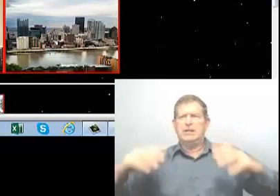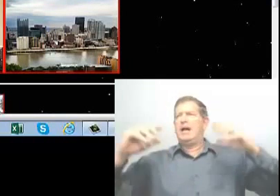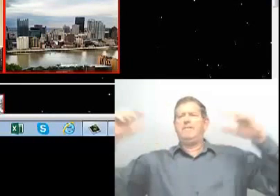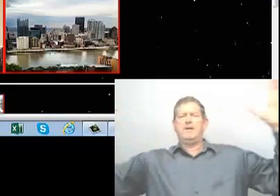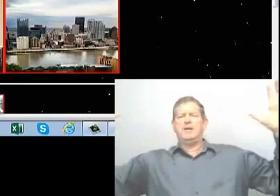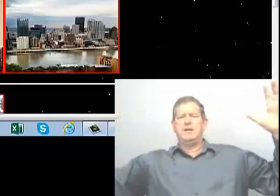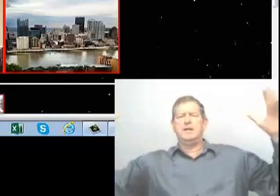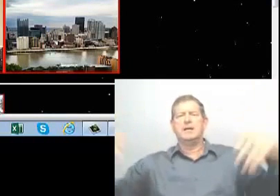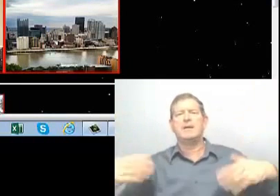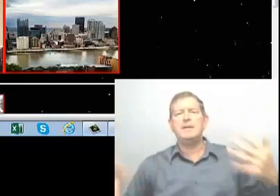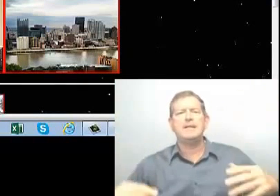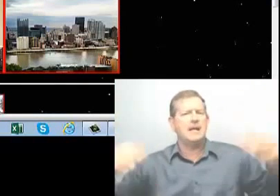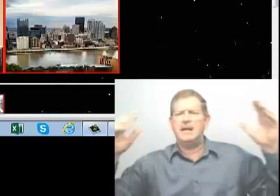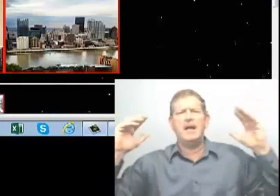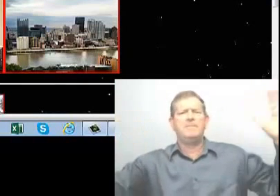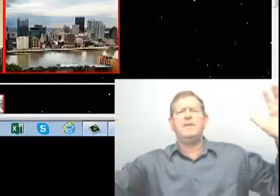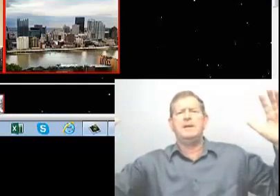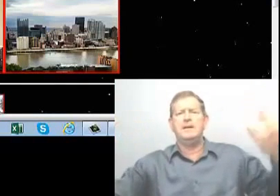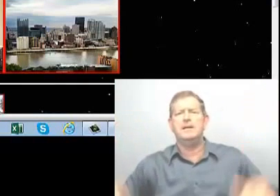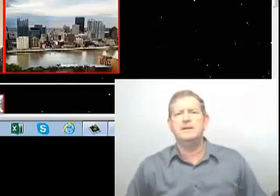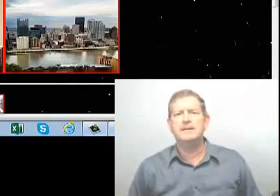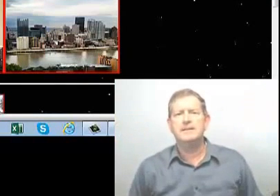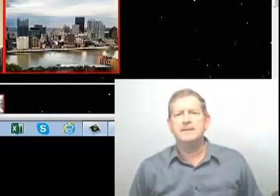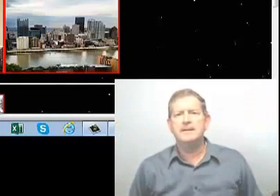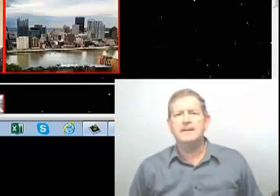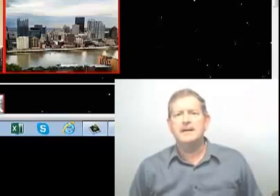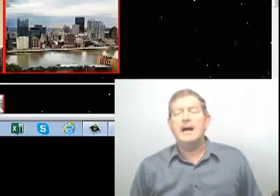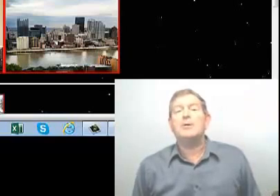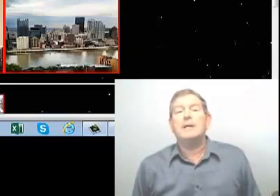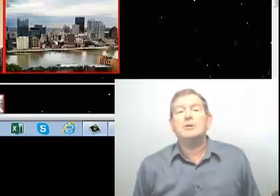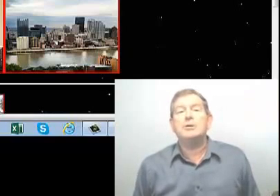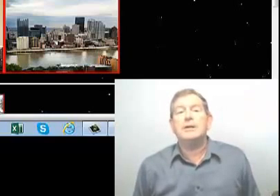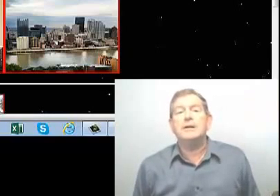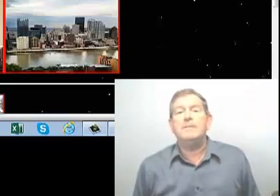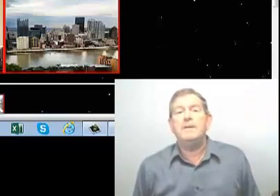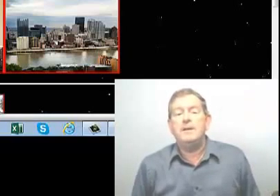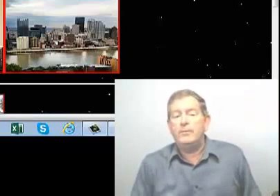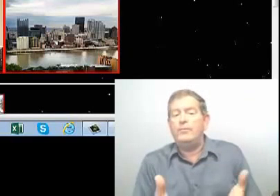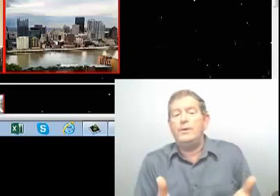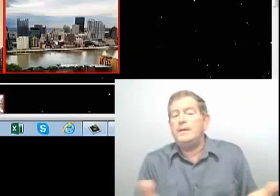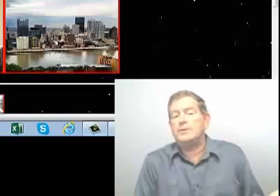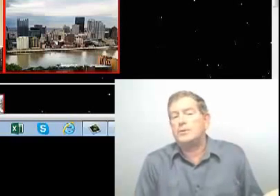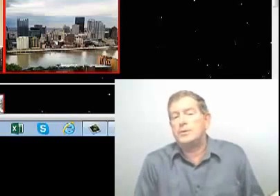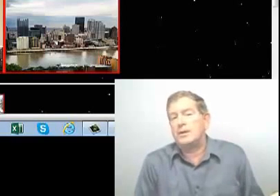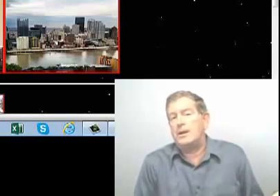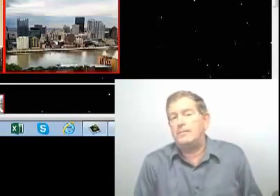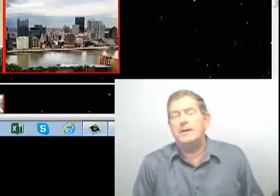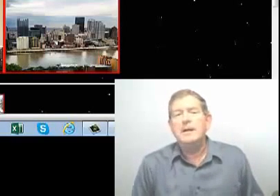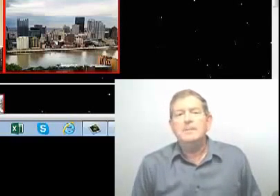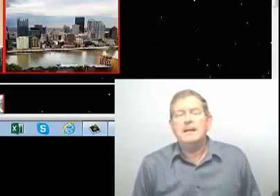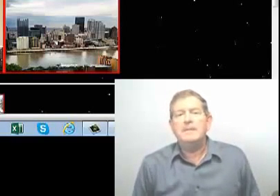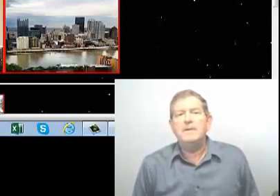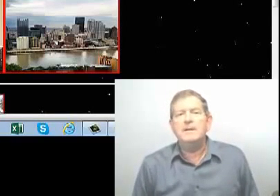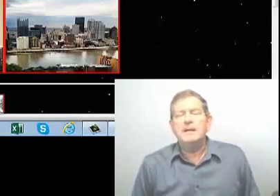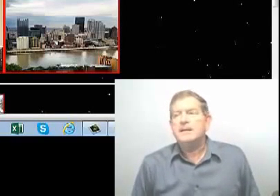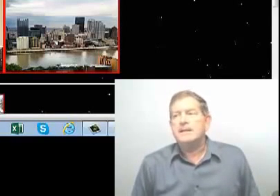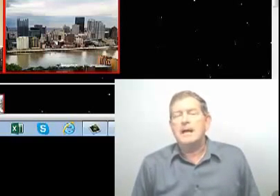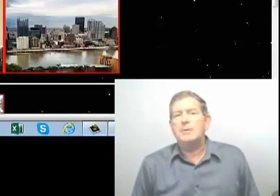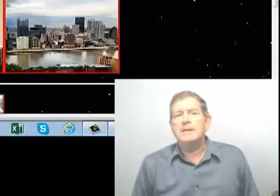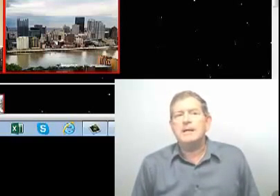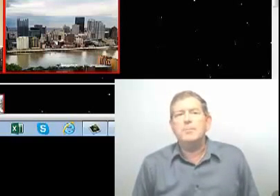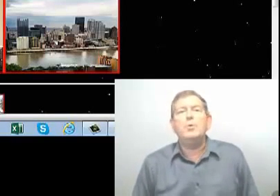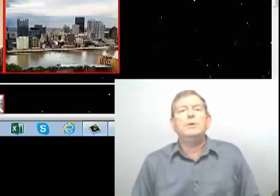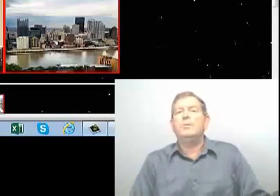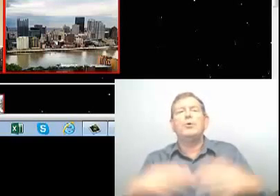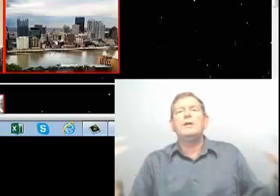c'est la ville. Répétez, la ville. Alors, qu'est-ce que c'est que la ville? Vous voyez ce que c'est que la ville. Mais la ville, c'est